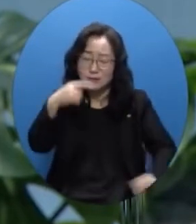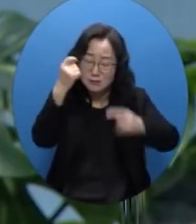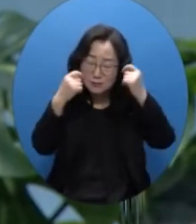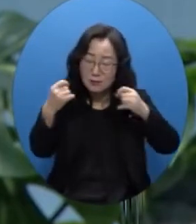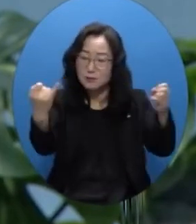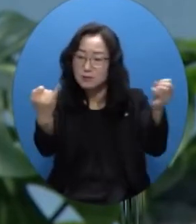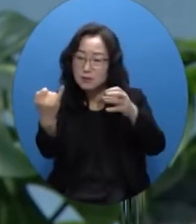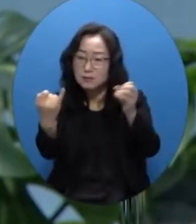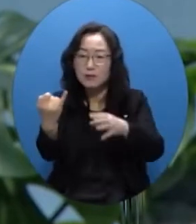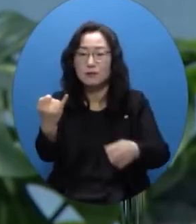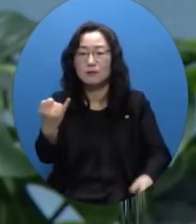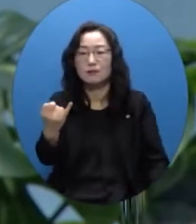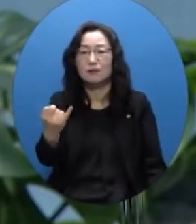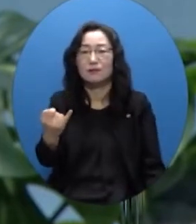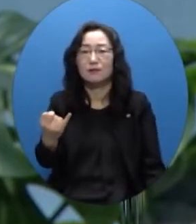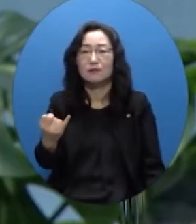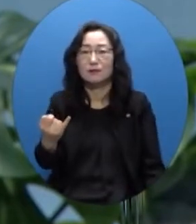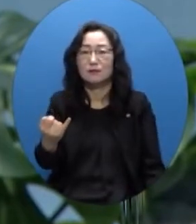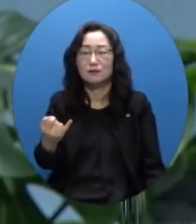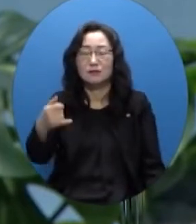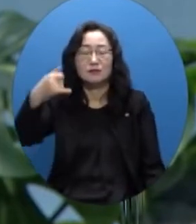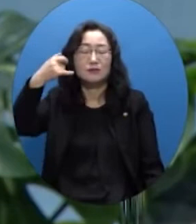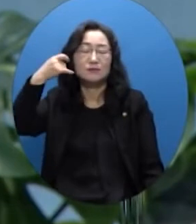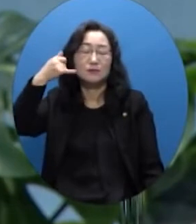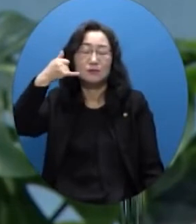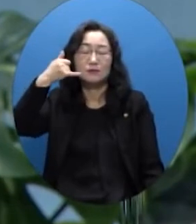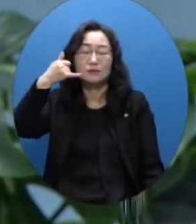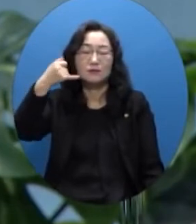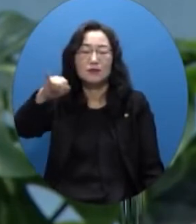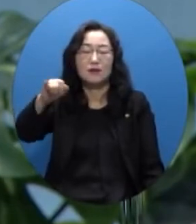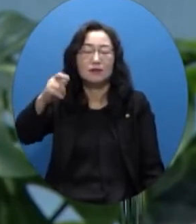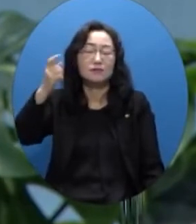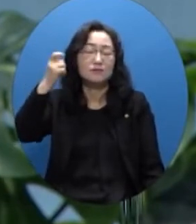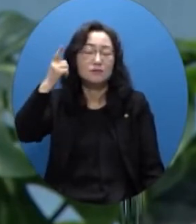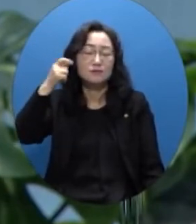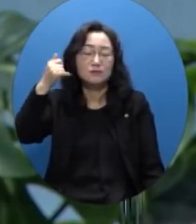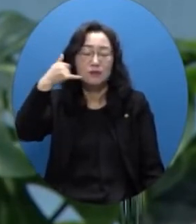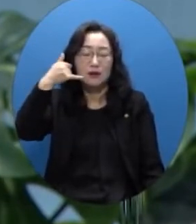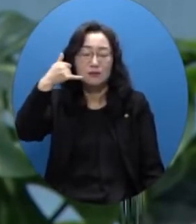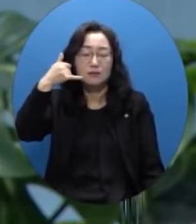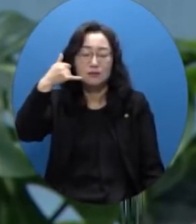얘기하는데 공주 전에서 잡기를 붙잡고 있는 따른